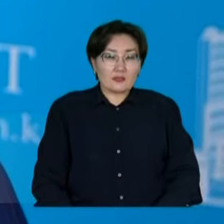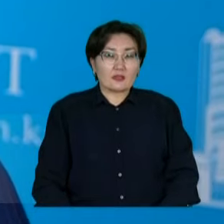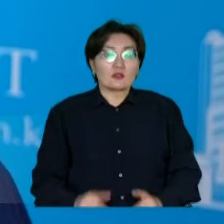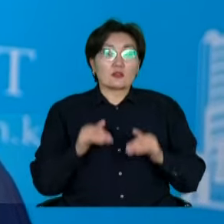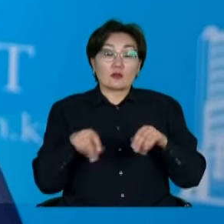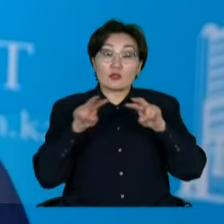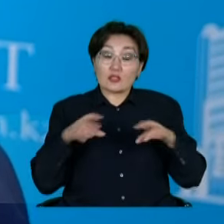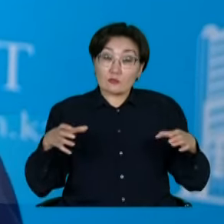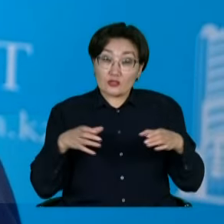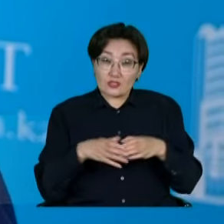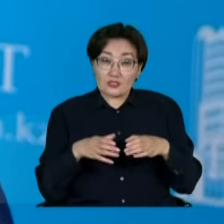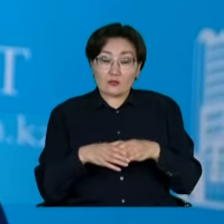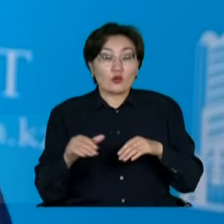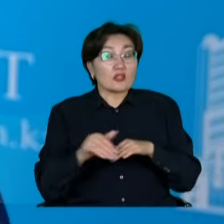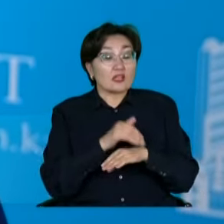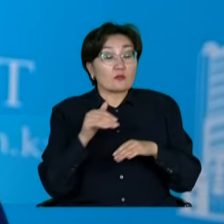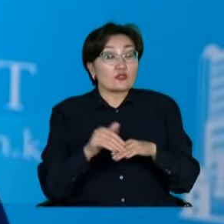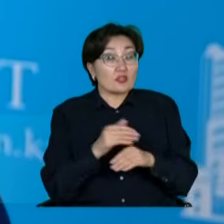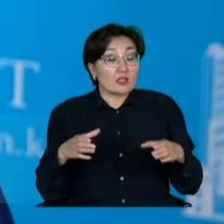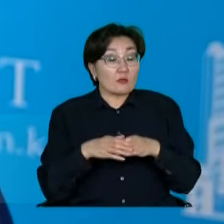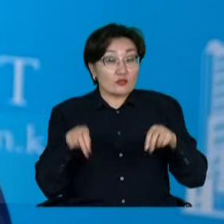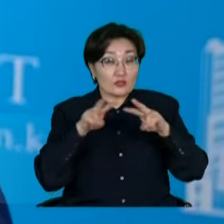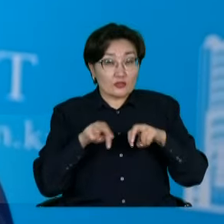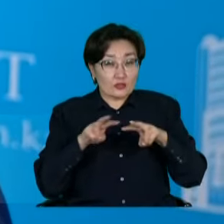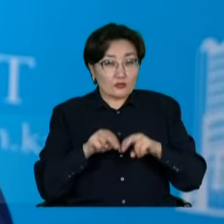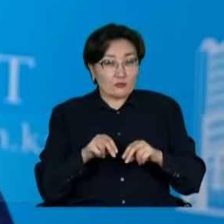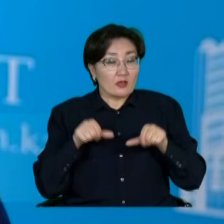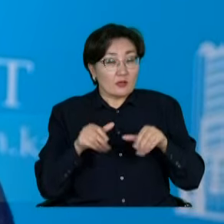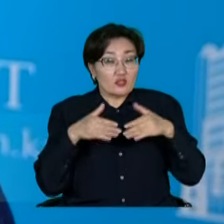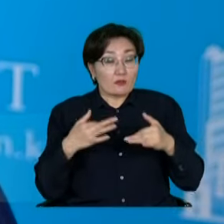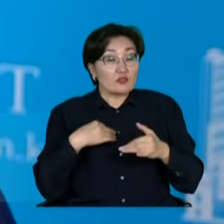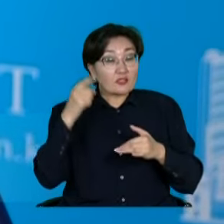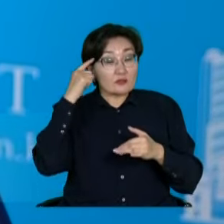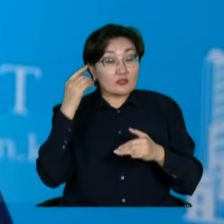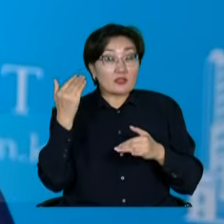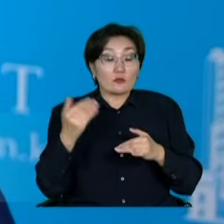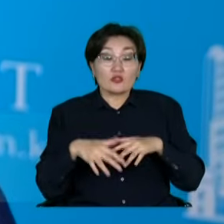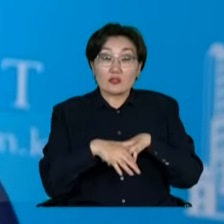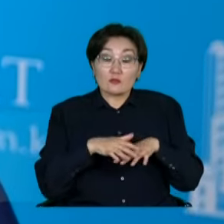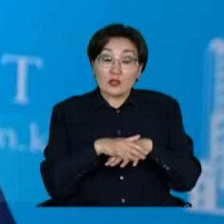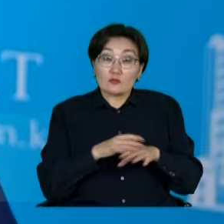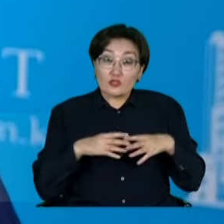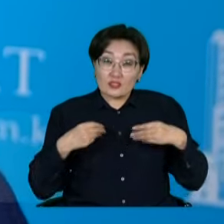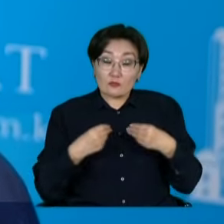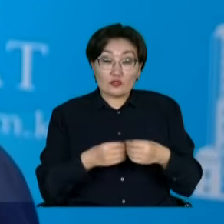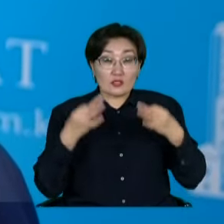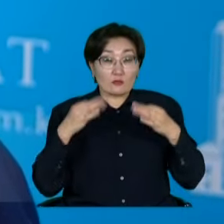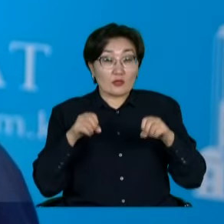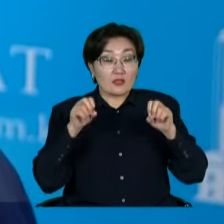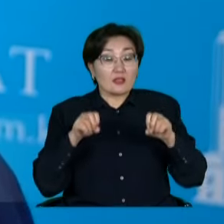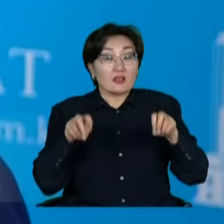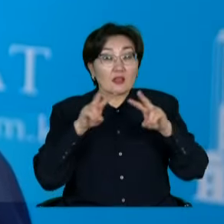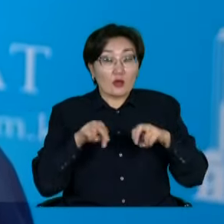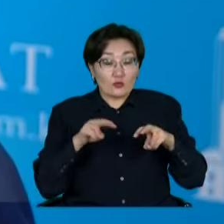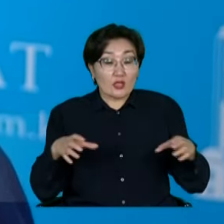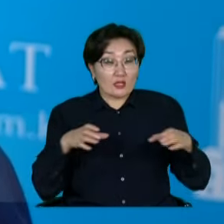Жоғары аудиторлық палатаның қайырымдылық қорларын тексеруге құзыреті жоқ. Менің ойымша, олар қоғамдық ұйым ретінде тәуелсіз аудиторлық